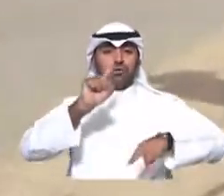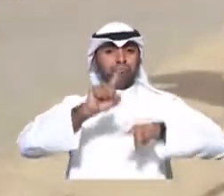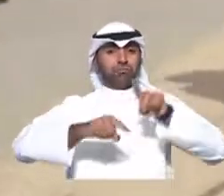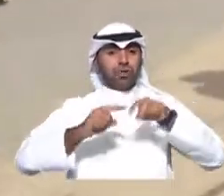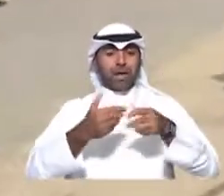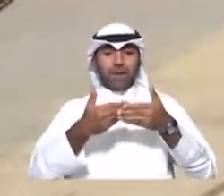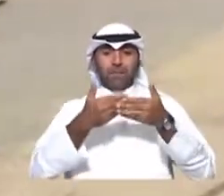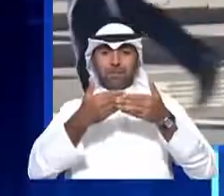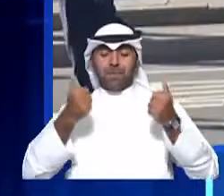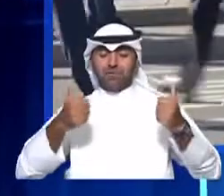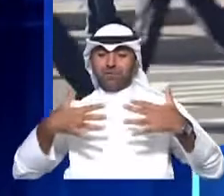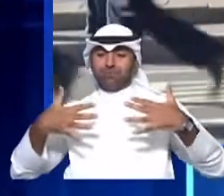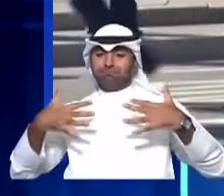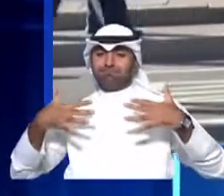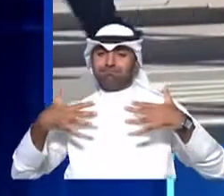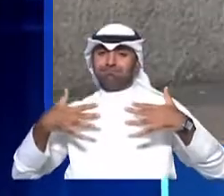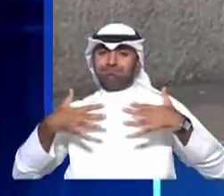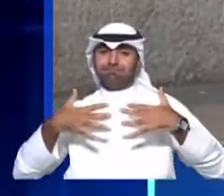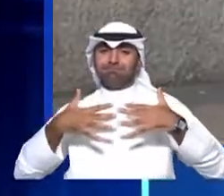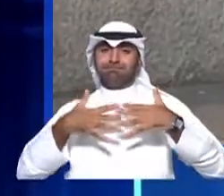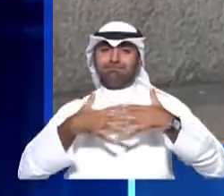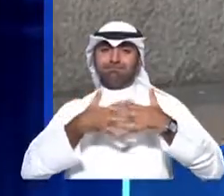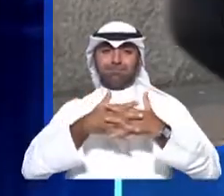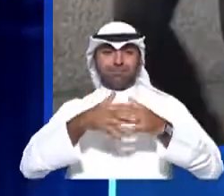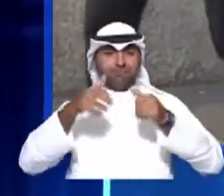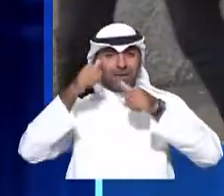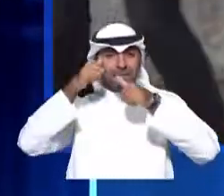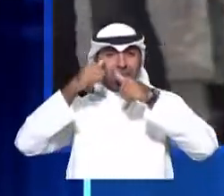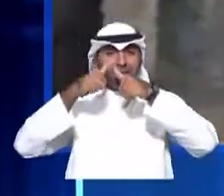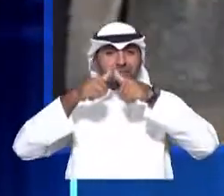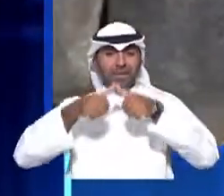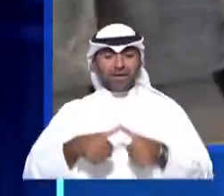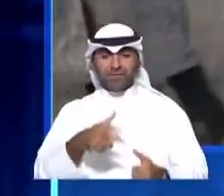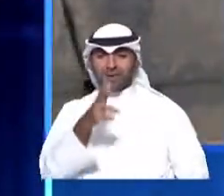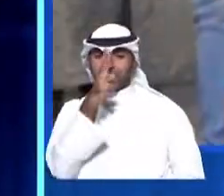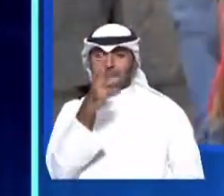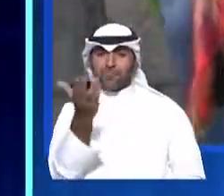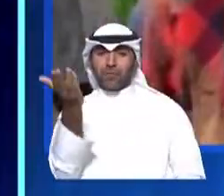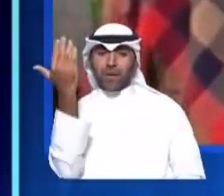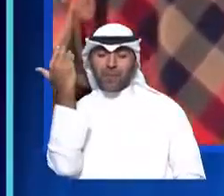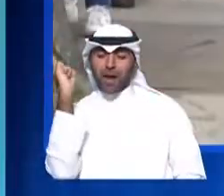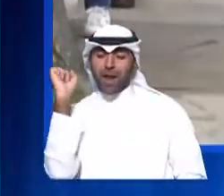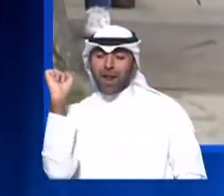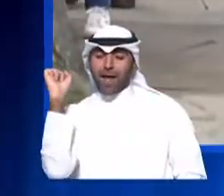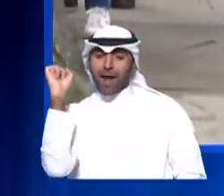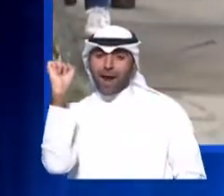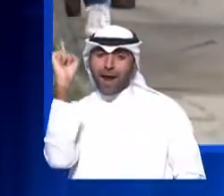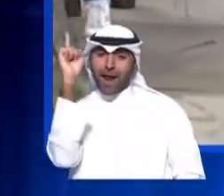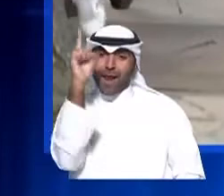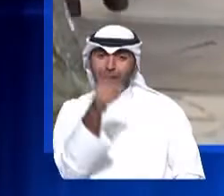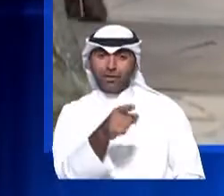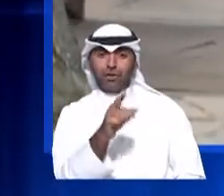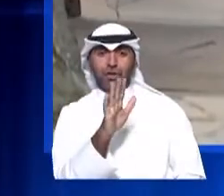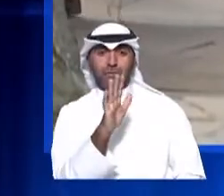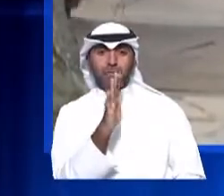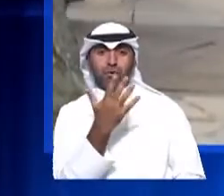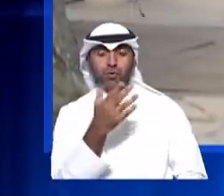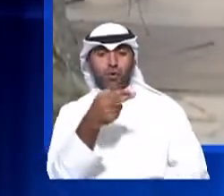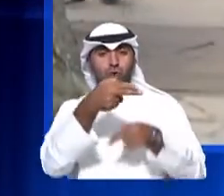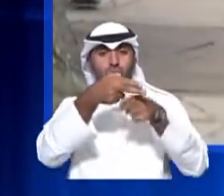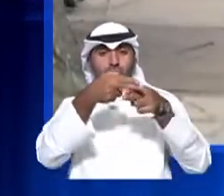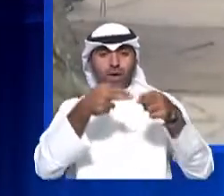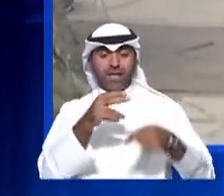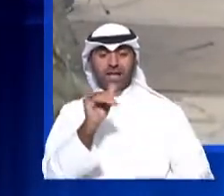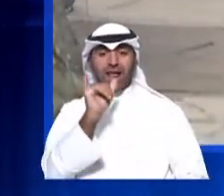من ذلك، فهي تعبير عن مدى حب قيادة وشعب دولة الكويت وامتنانهم للملكة الراحلة